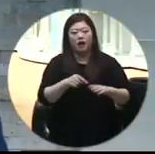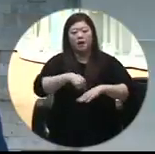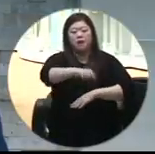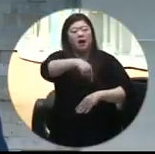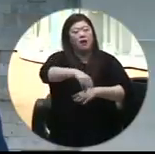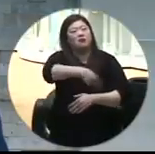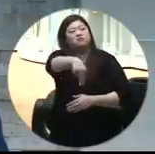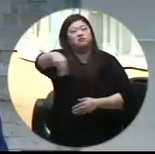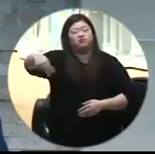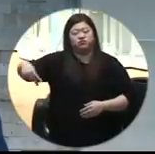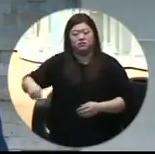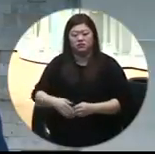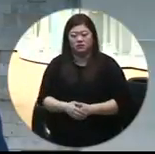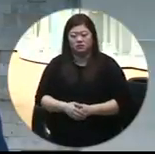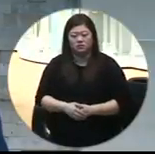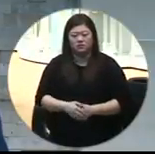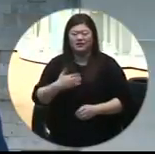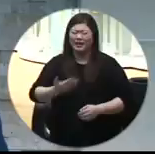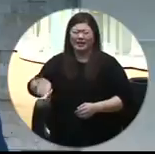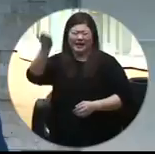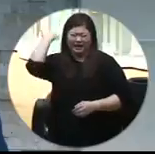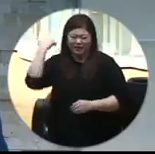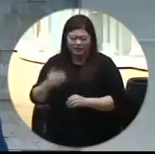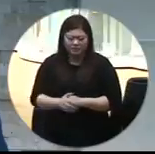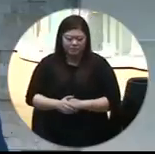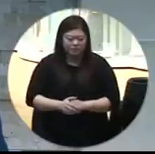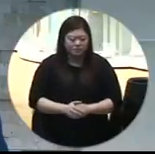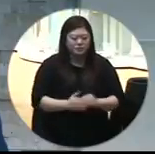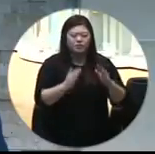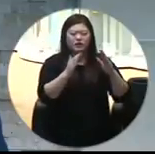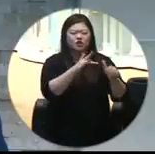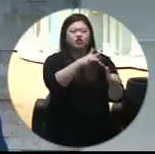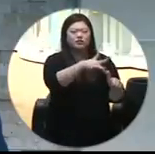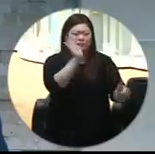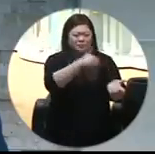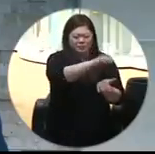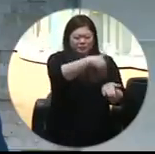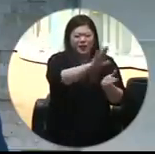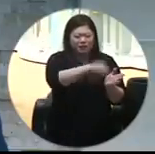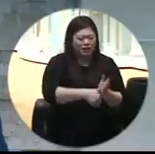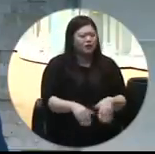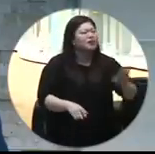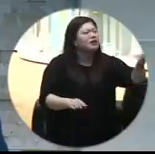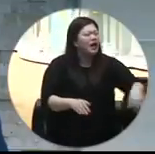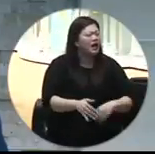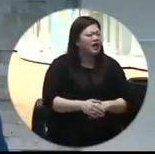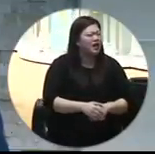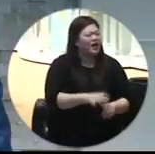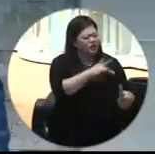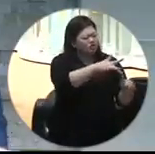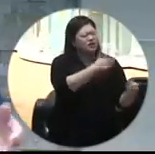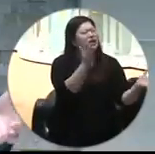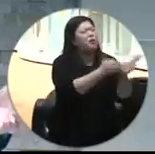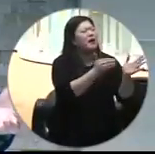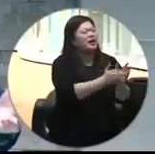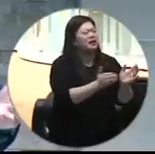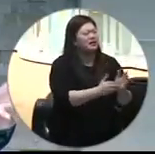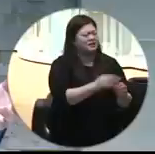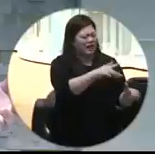그걸 나중에 나갈 시간표에 되면 나가 어디로 갈까 그래요. 절간 가라 너무 많아 그래. 난